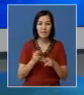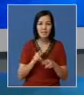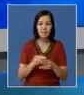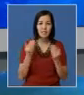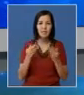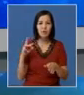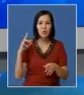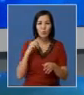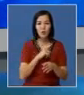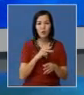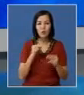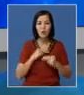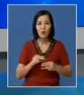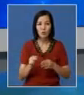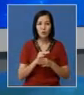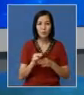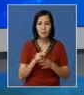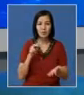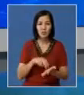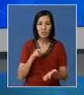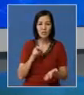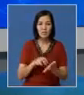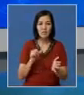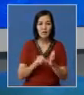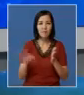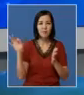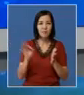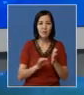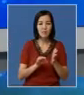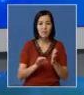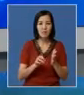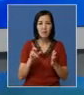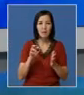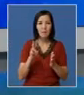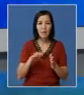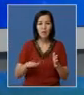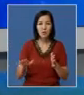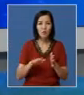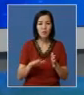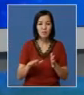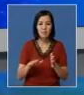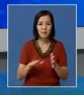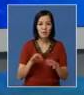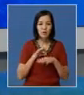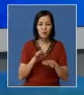дәл қазіргі кезде уландыру жұмыстары шегірткенің 60%-ға жуығы мекен ететін Балқаш ауданында